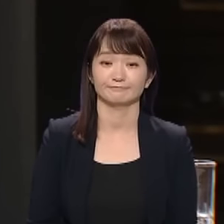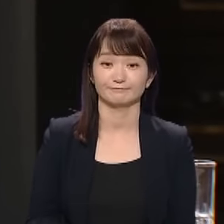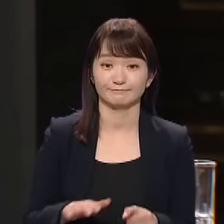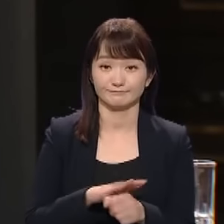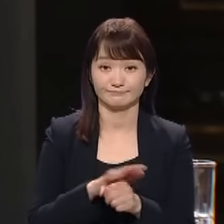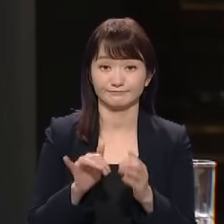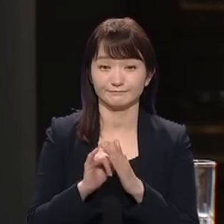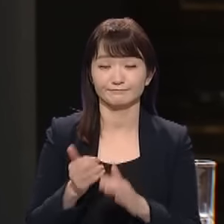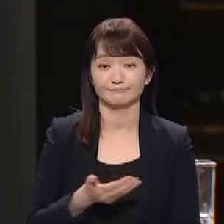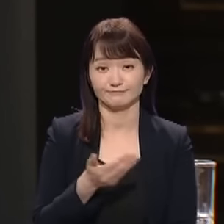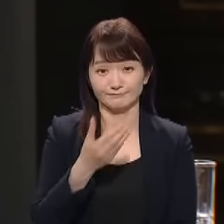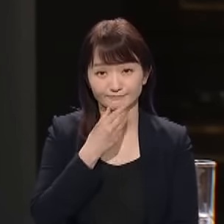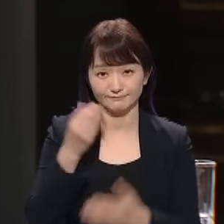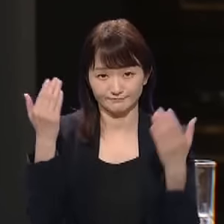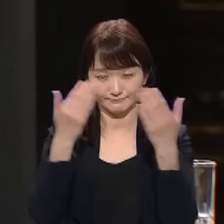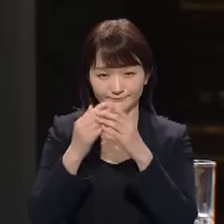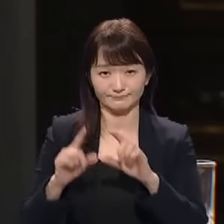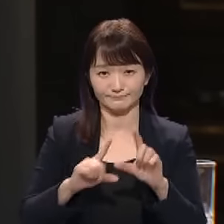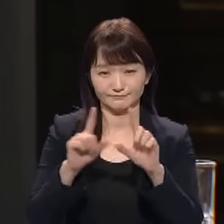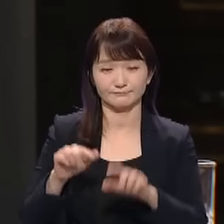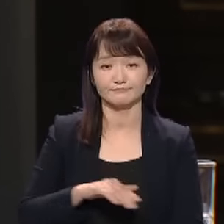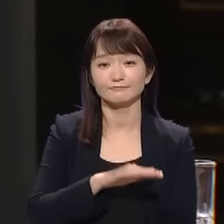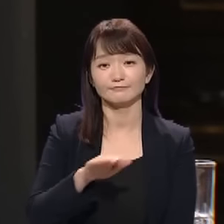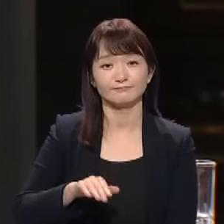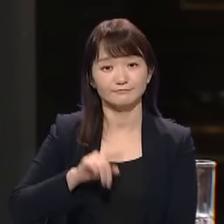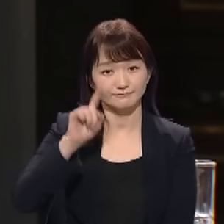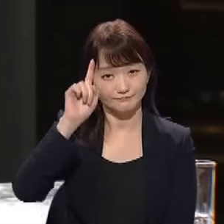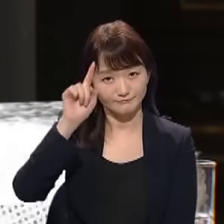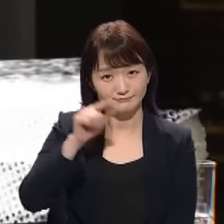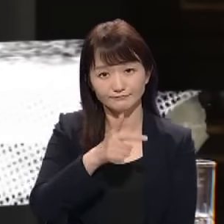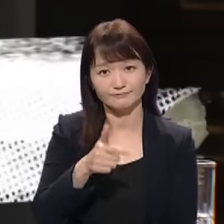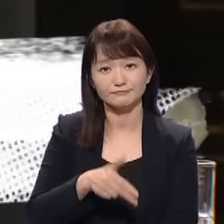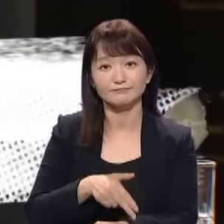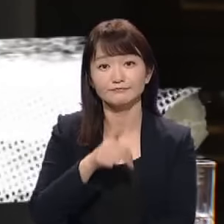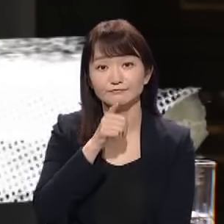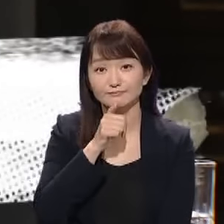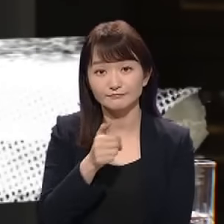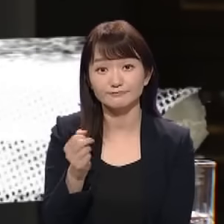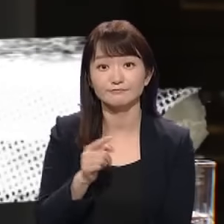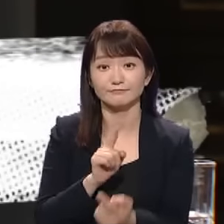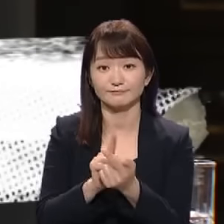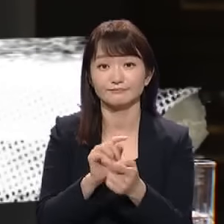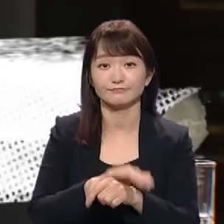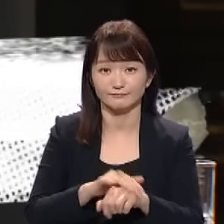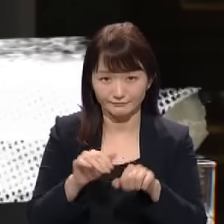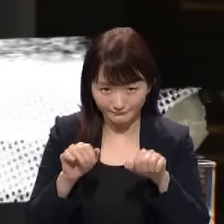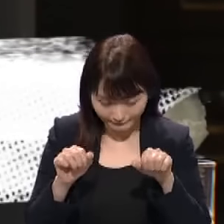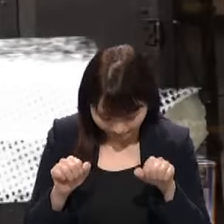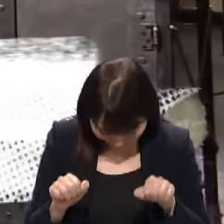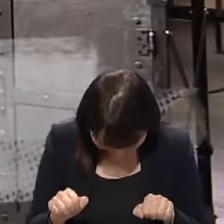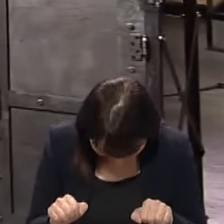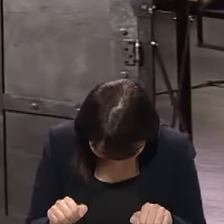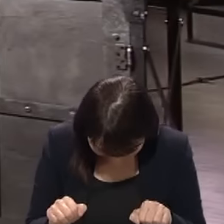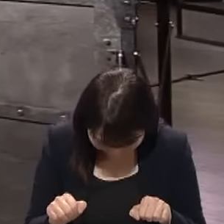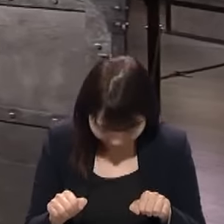사랑하는 사건 반장 가족 여러분 행복한 밤 보내시고요. 저희는 내일도 사반 750 저녁 7시 50분에 다시 옵니다. 안녕히 계십시오.